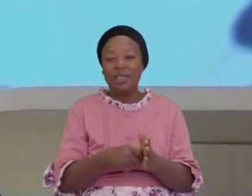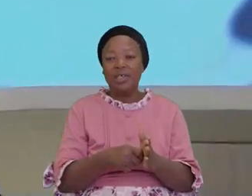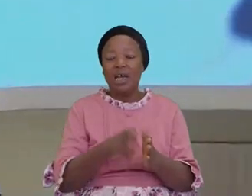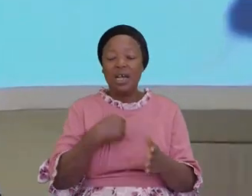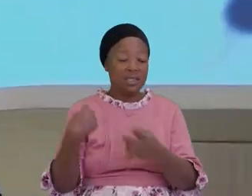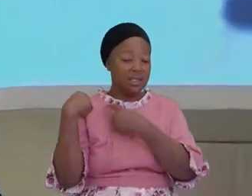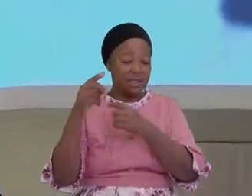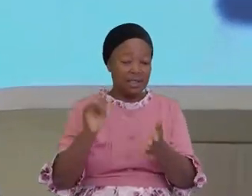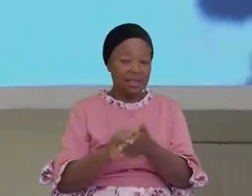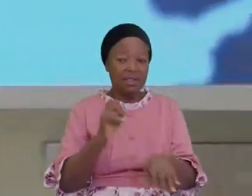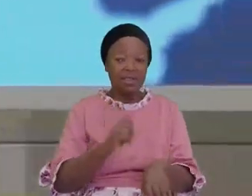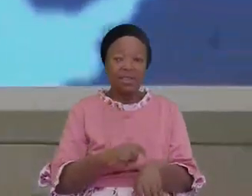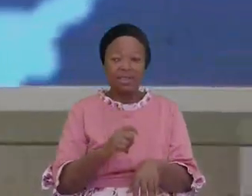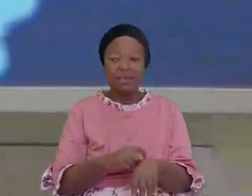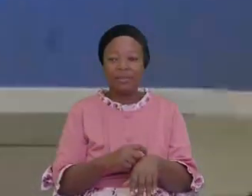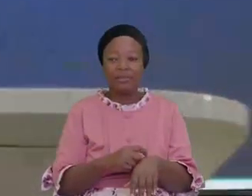Et depuis ce temps-là,